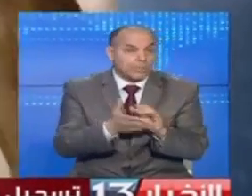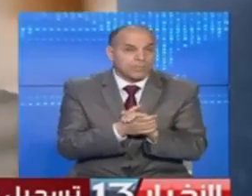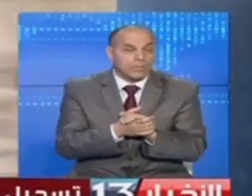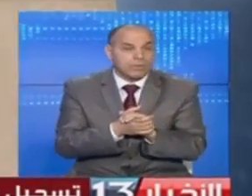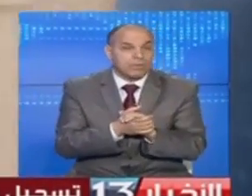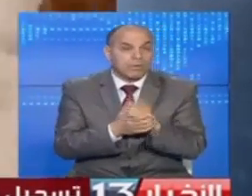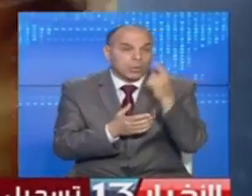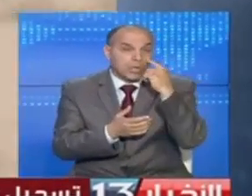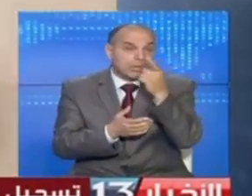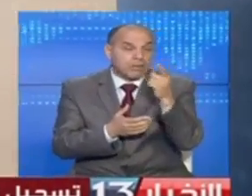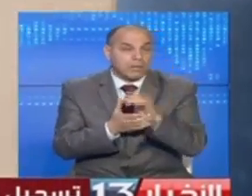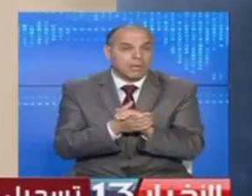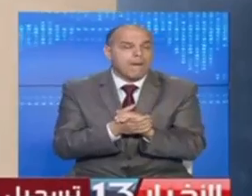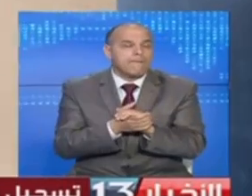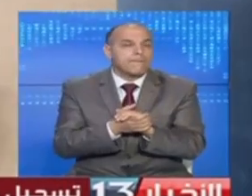فيها توا اللي هي بغاشيا،